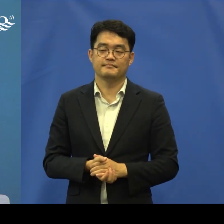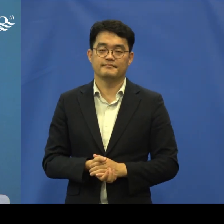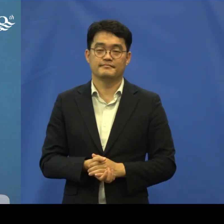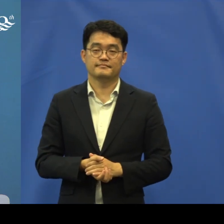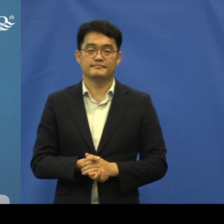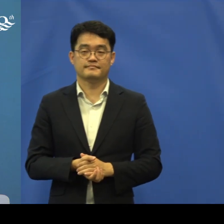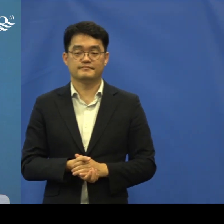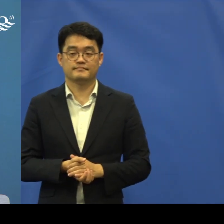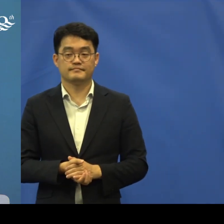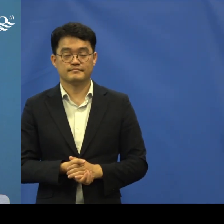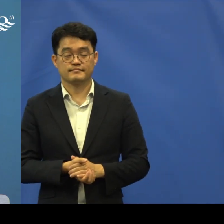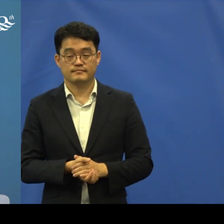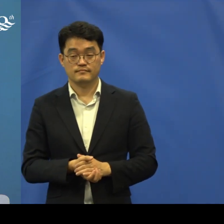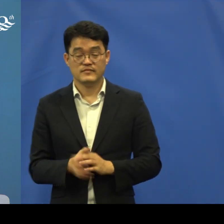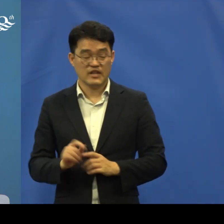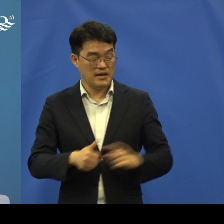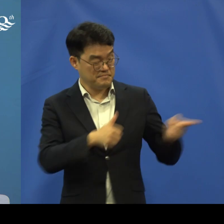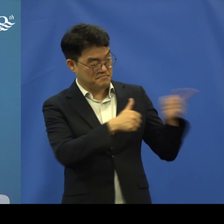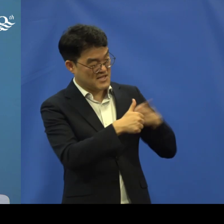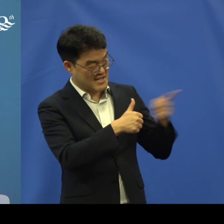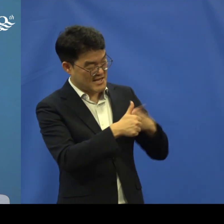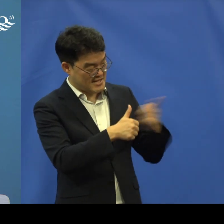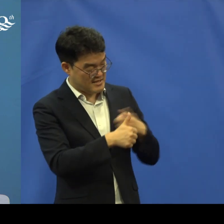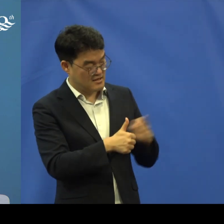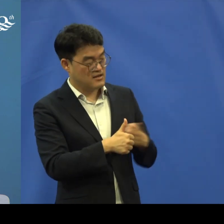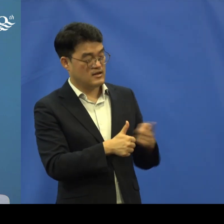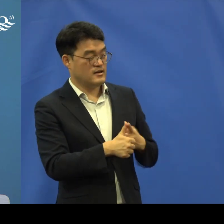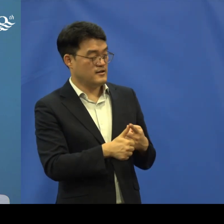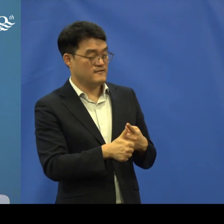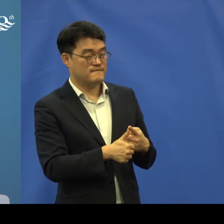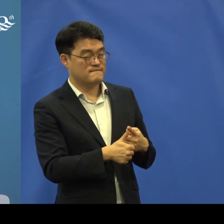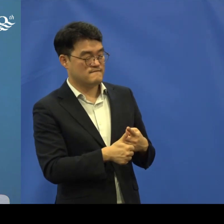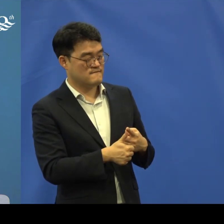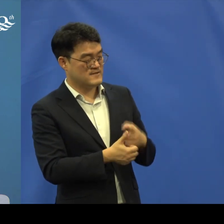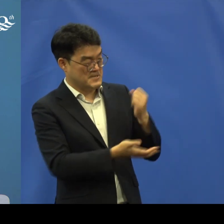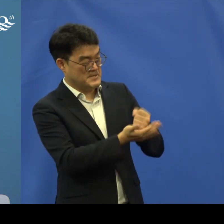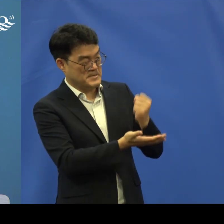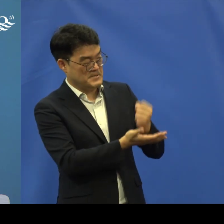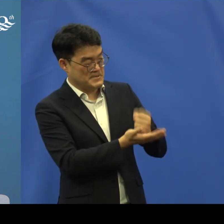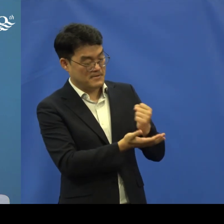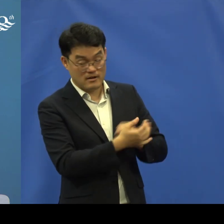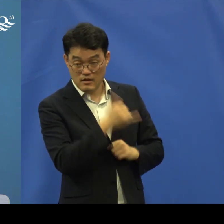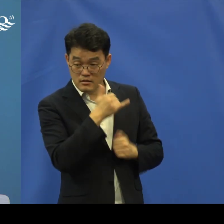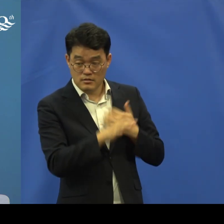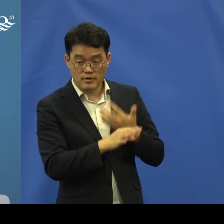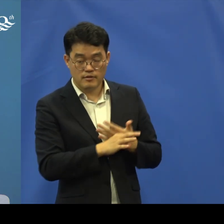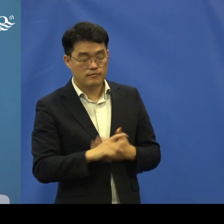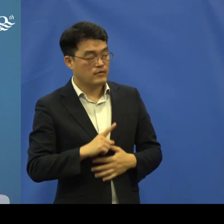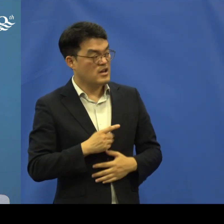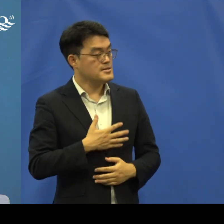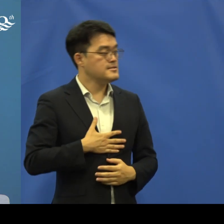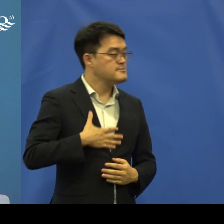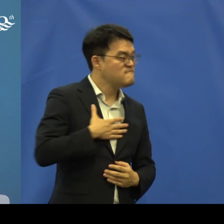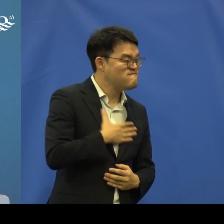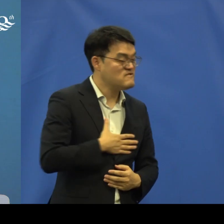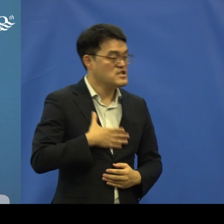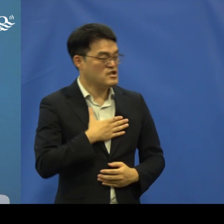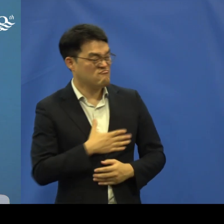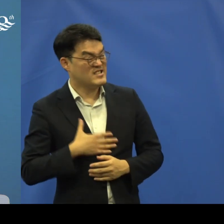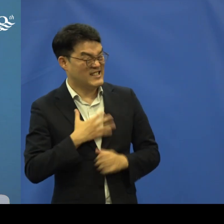비난과 정상모략은 감정의 파도를 일으켜요. 감정이 흔들리면요, 집중력을 가지기 힘들어요.